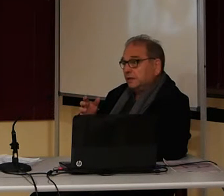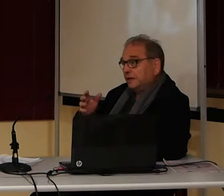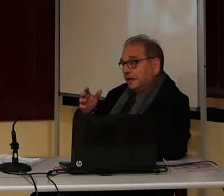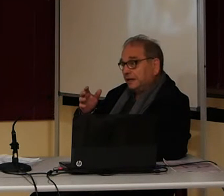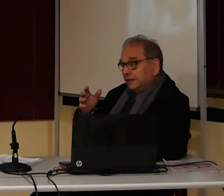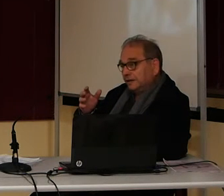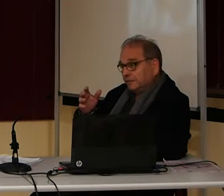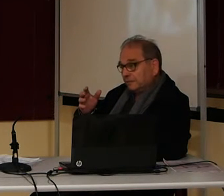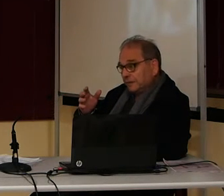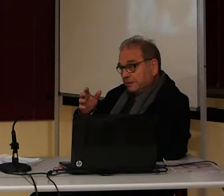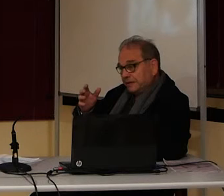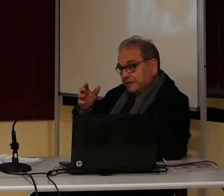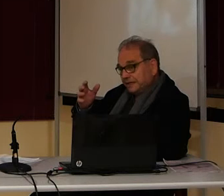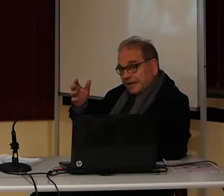tingut